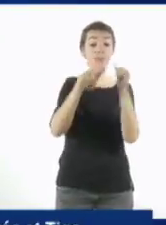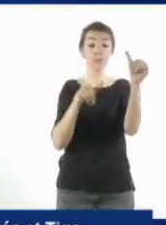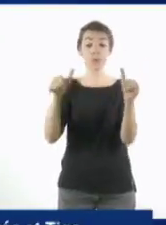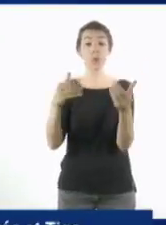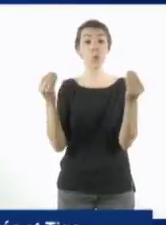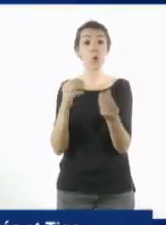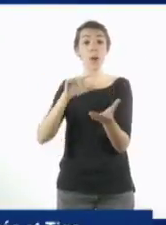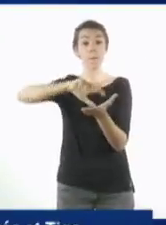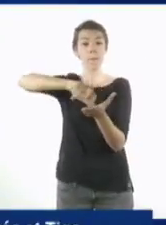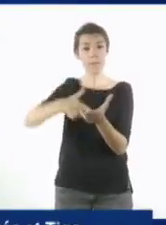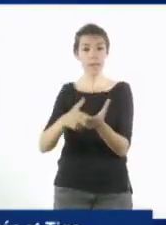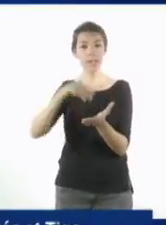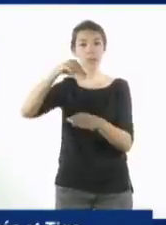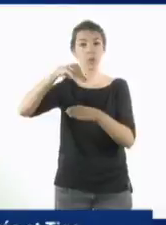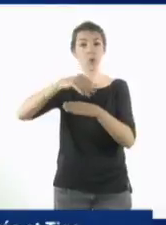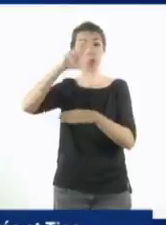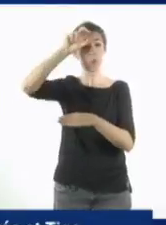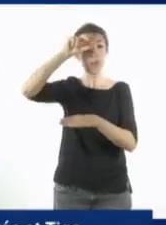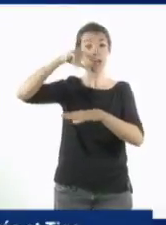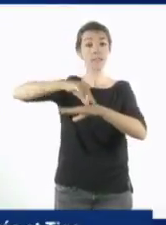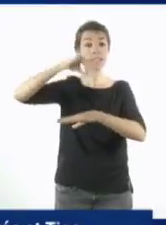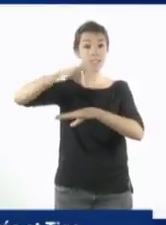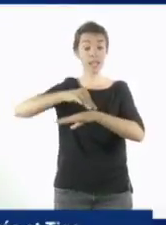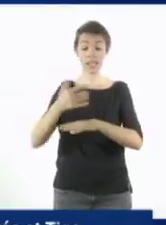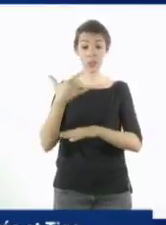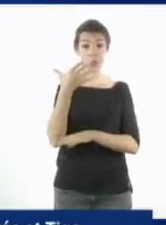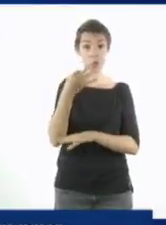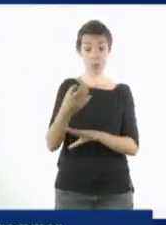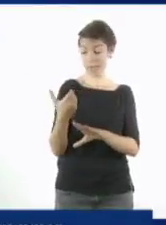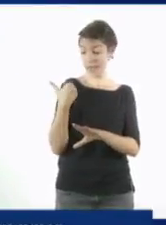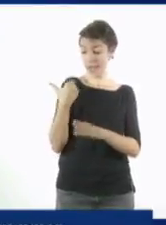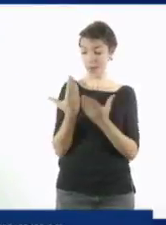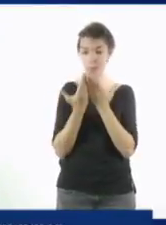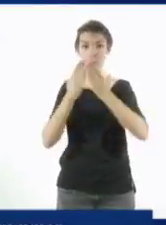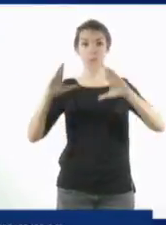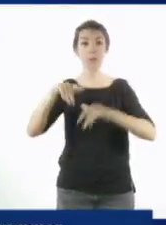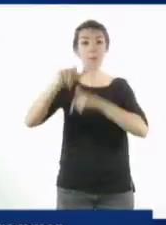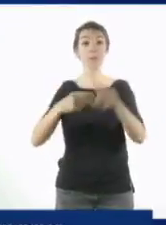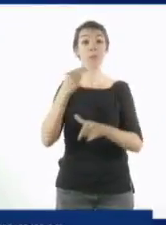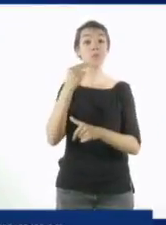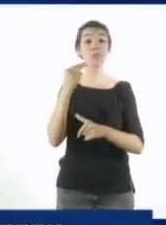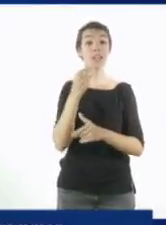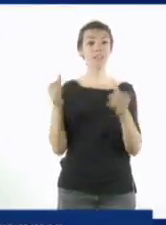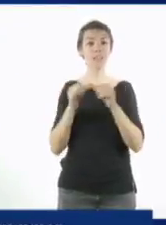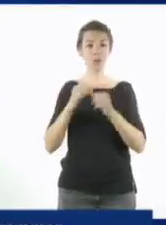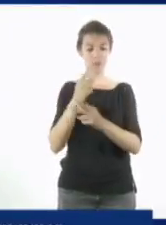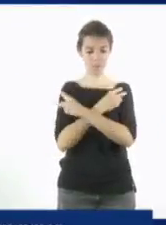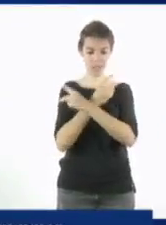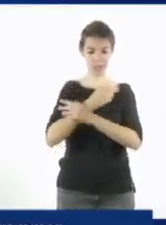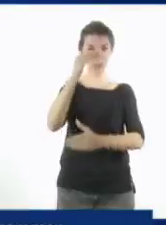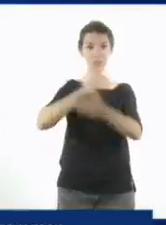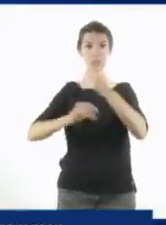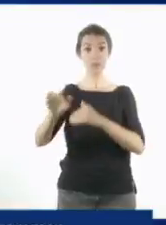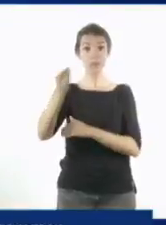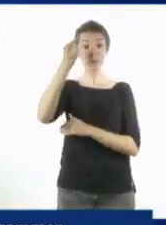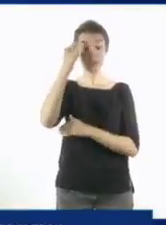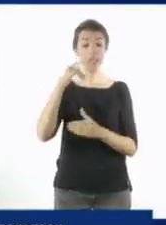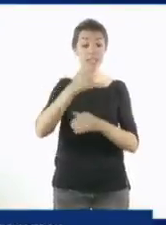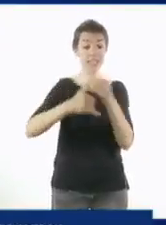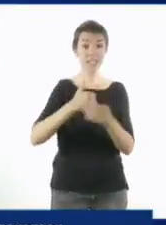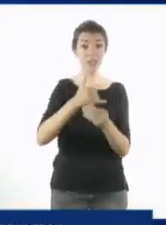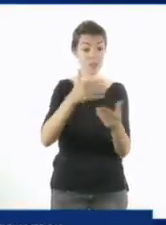Marais ou Vea et Tiga. Les réservations ouvertes il y a deux semaines ont permis aux usagers de programmer leurs vacances en visitant